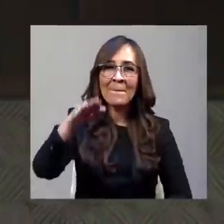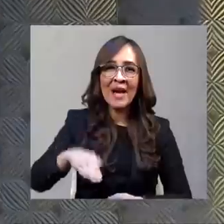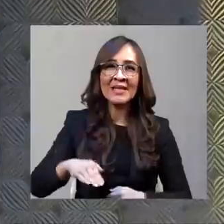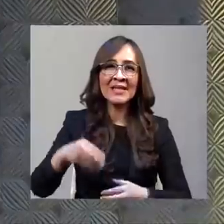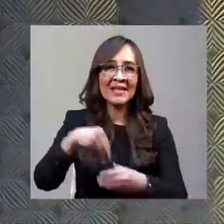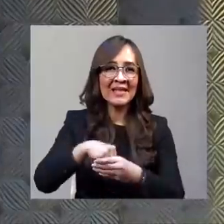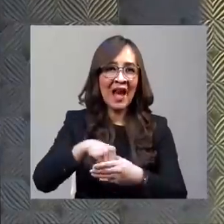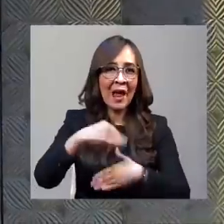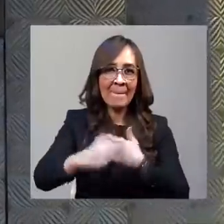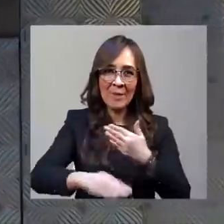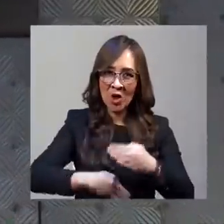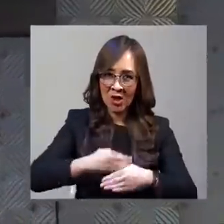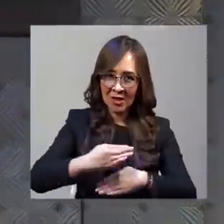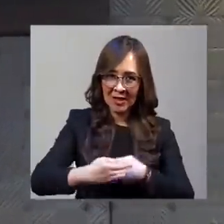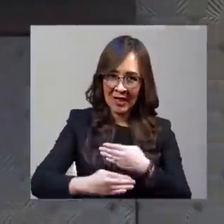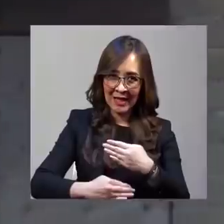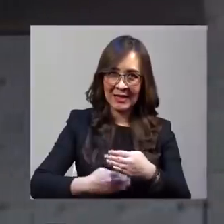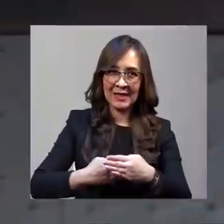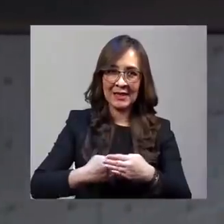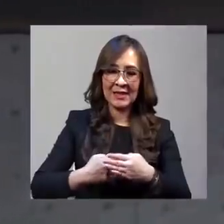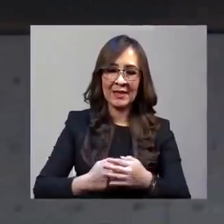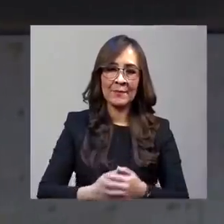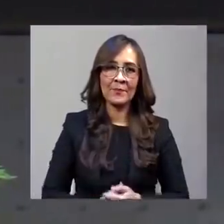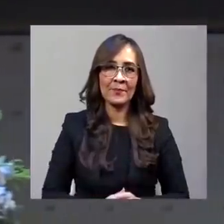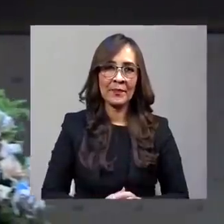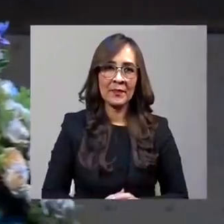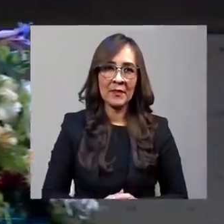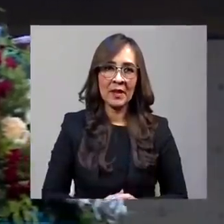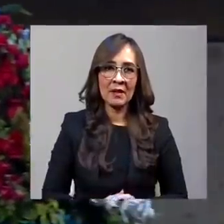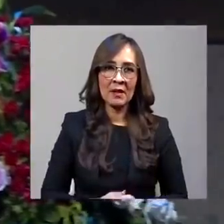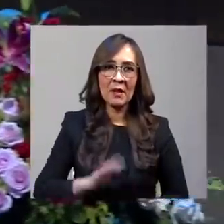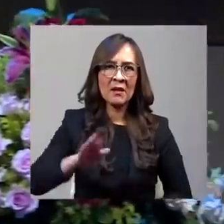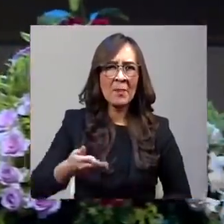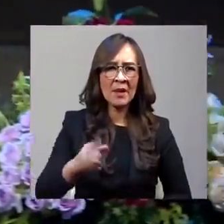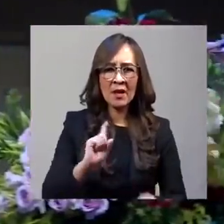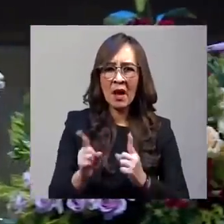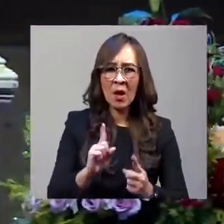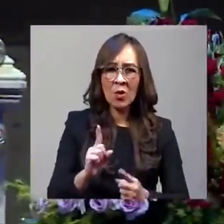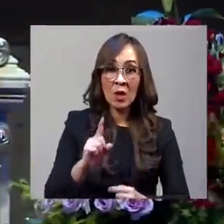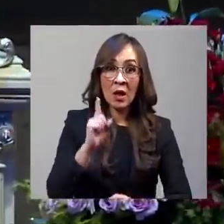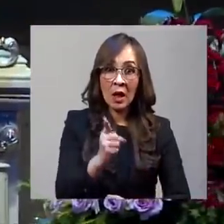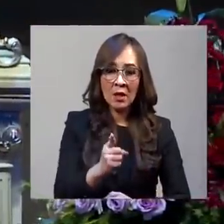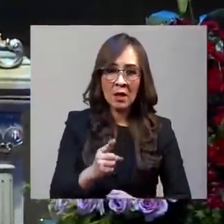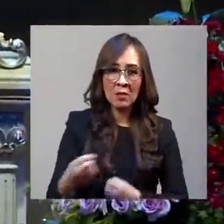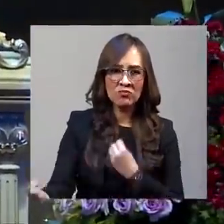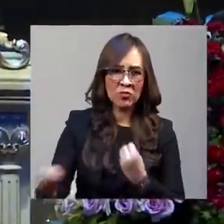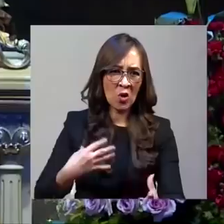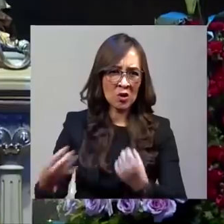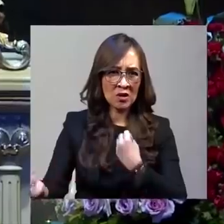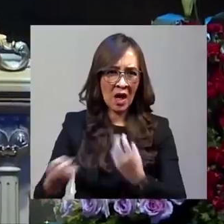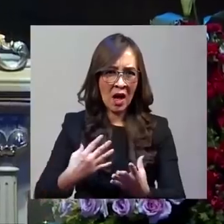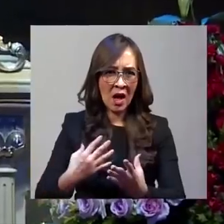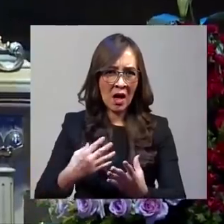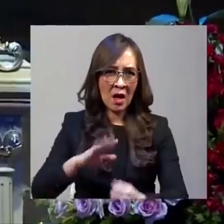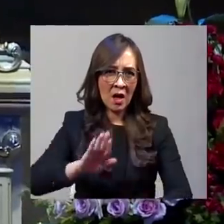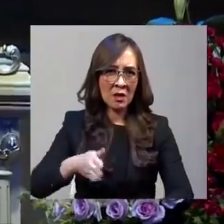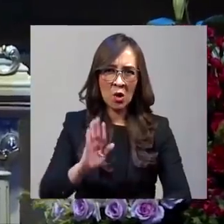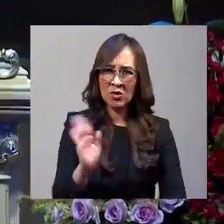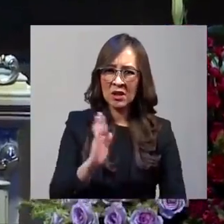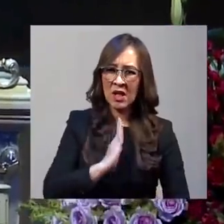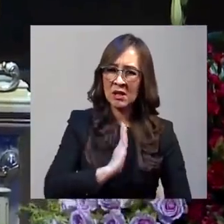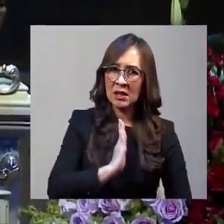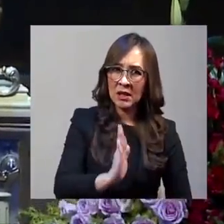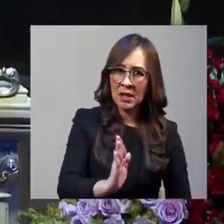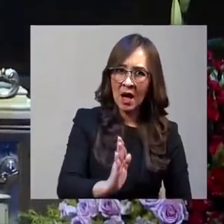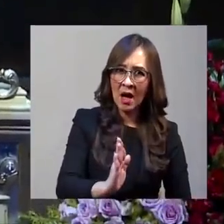harus sabar. Tapi kalau itu karena ada dosa kita, ada pemberontakan kita, ada ketidaksetiaan kita. Atau mungkin ada kebiasaan kita